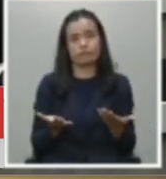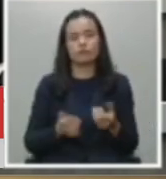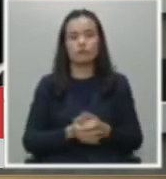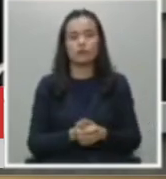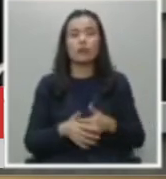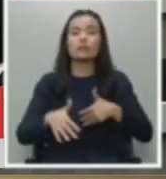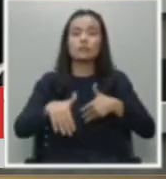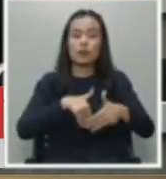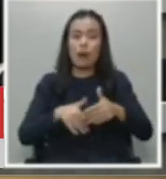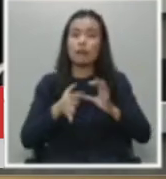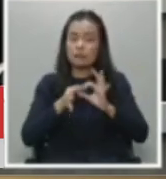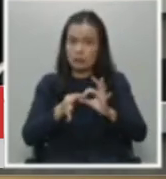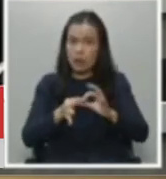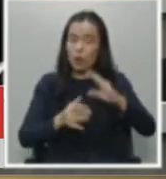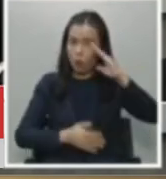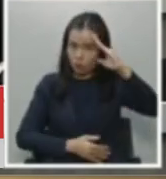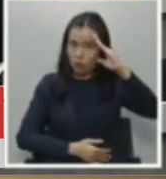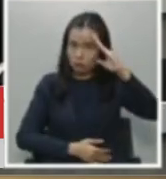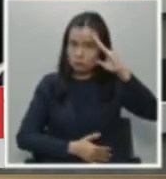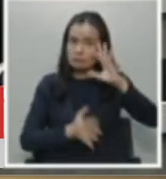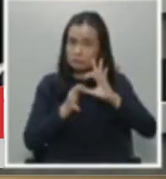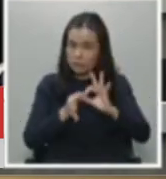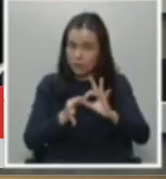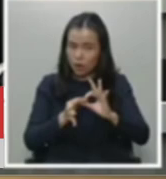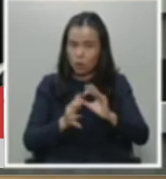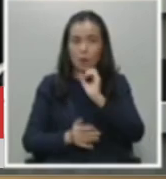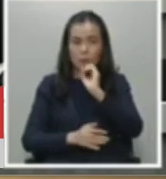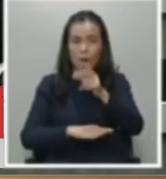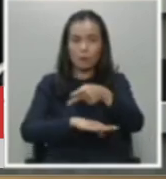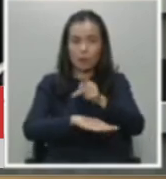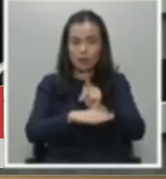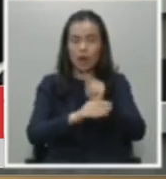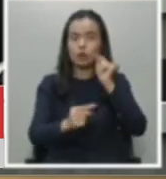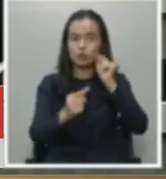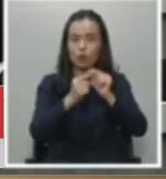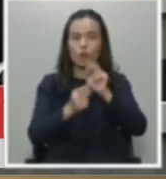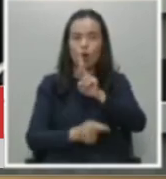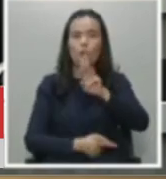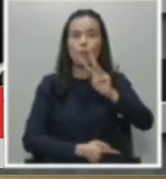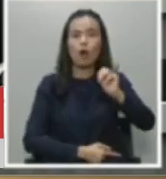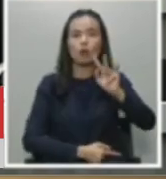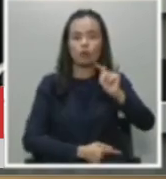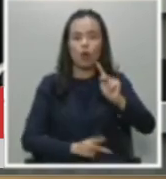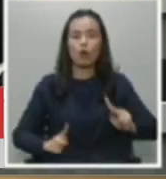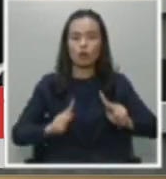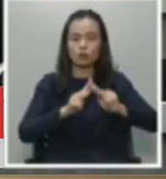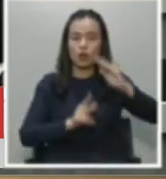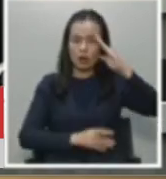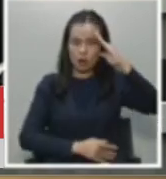ชาวบ้านเกี่ยวด้วยกับกองทัพไหมครับจึงนำเรียนท่านประธานผ่านไปยังรัฐมนตรีกระทรวงกลาโหม